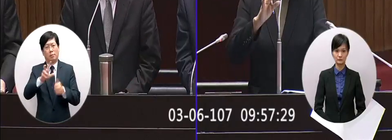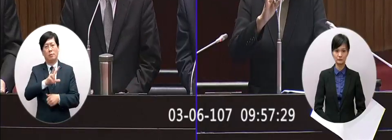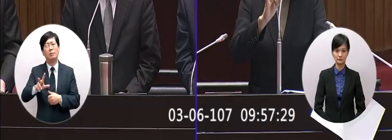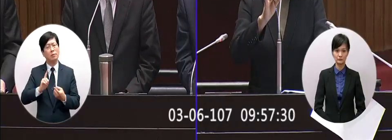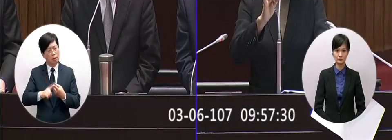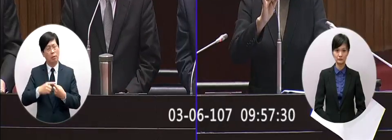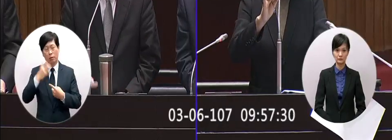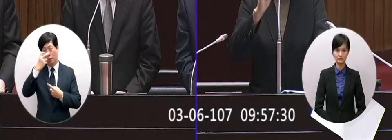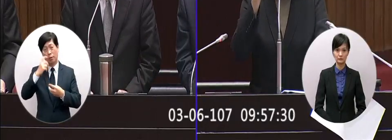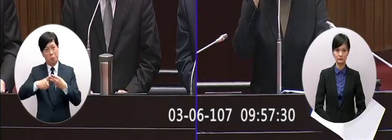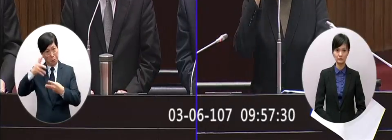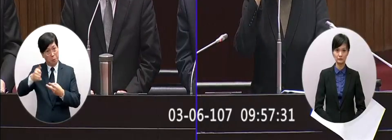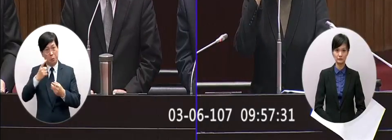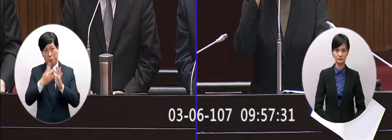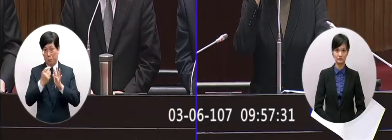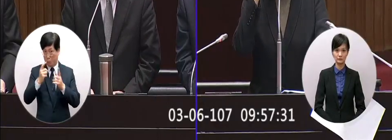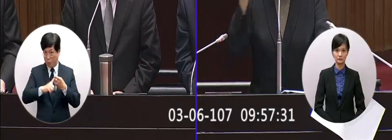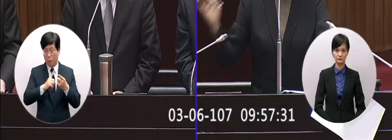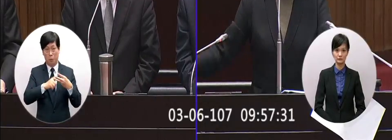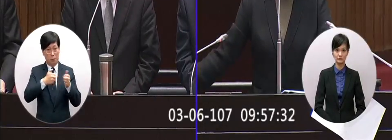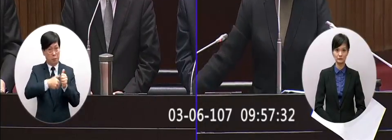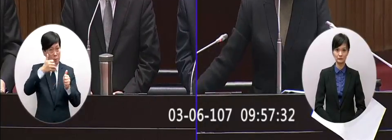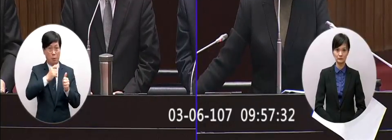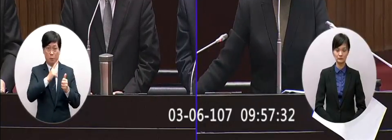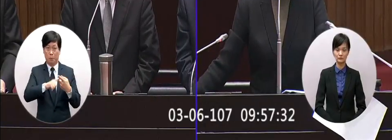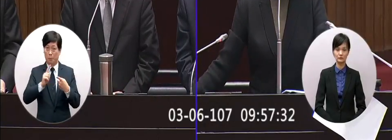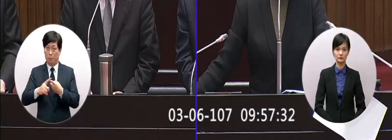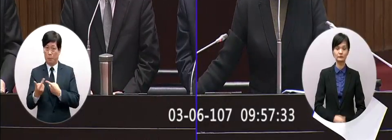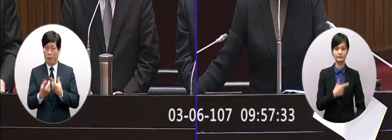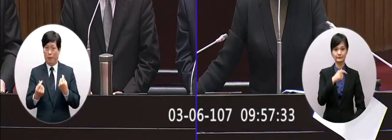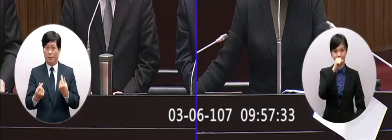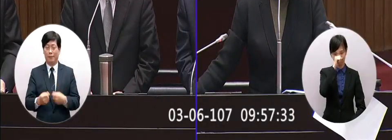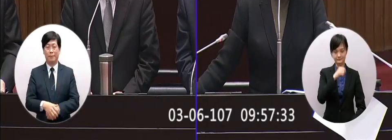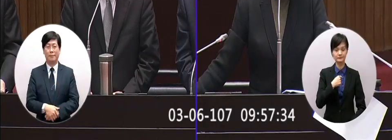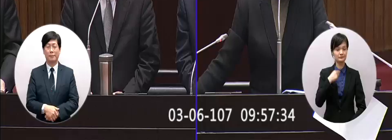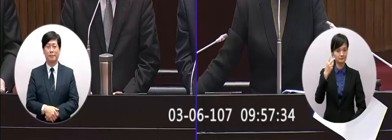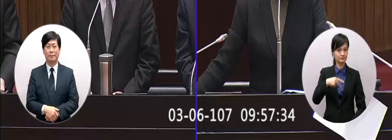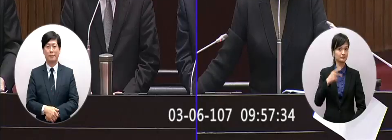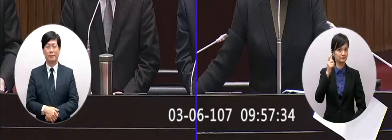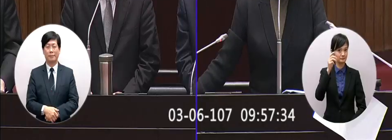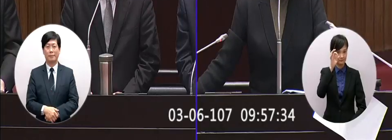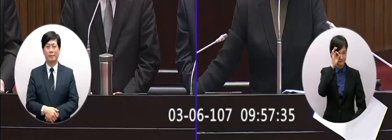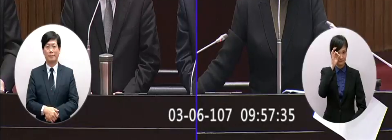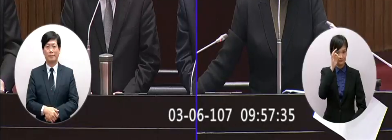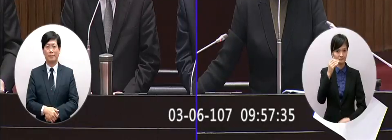讲的也没有错，这个王次长讲的也没有错。 很好，我们再回顾一下